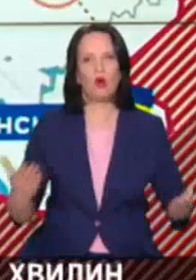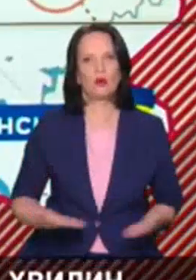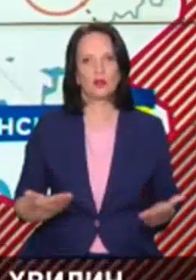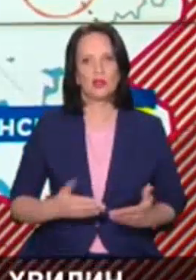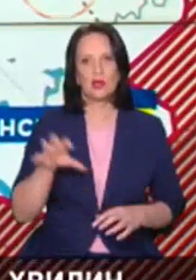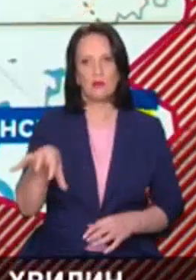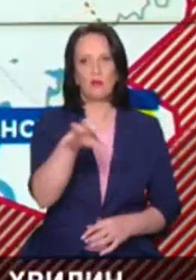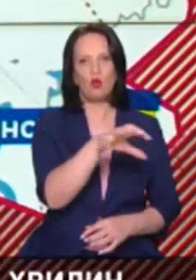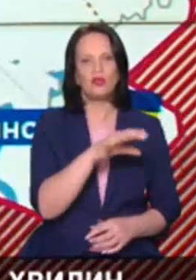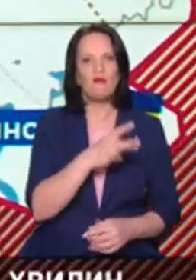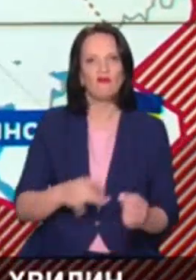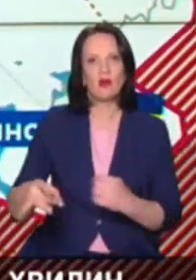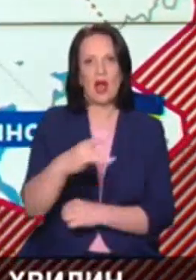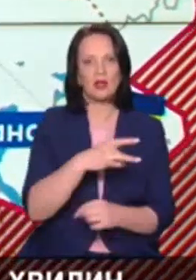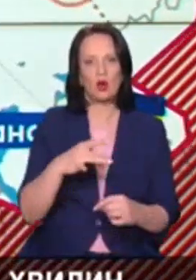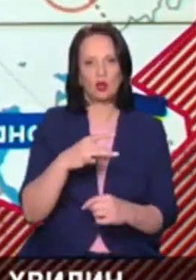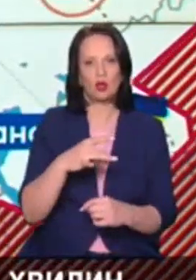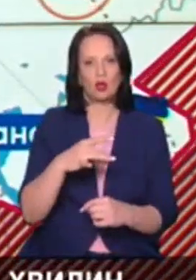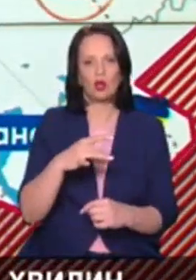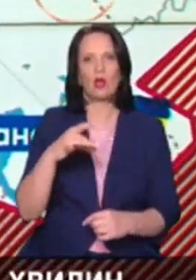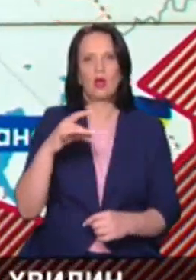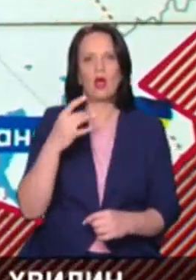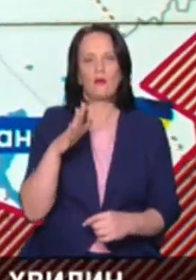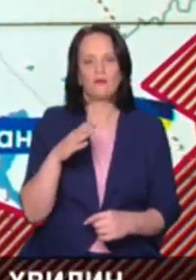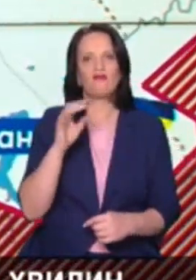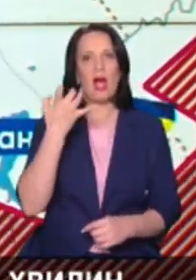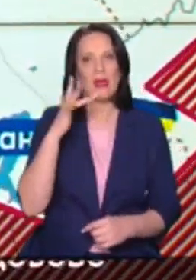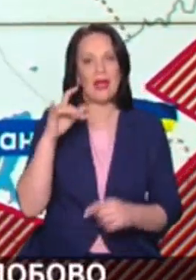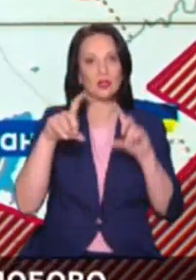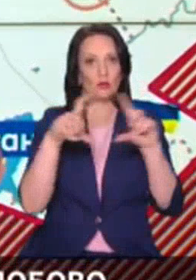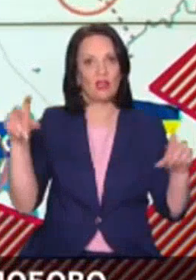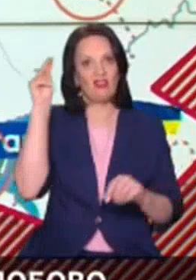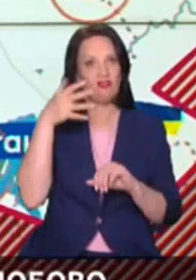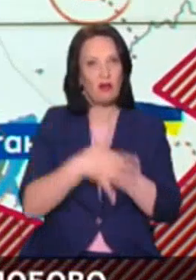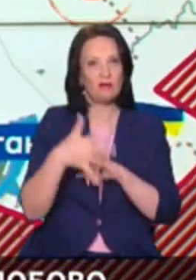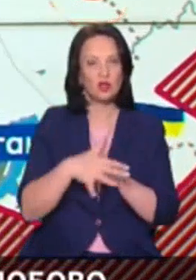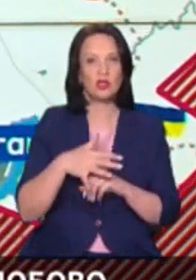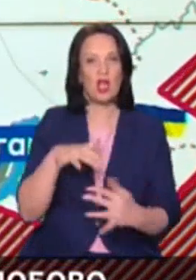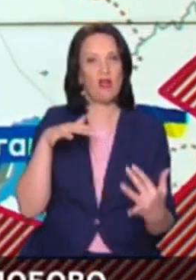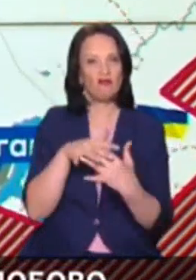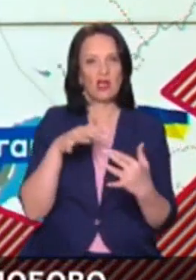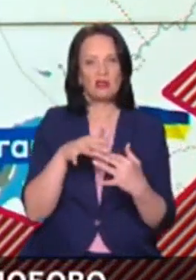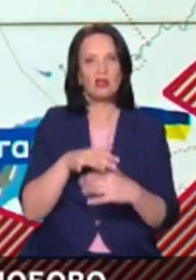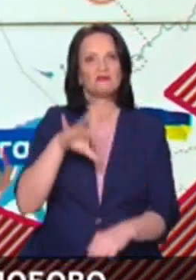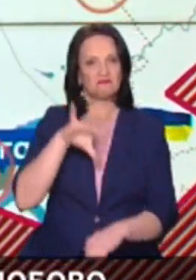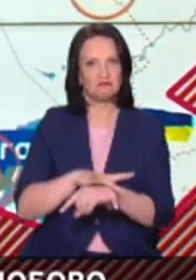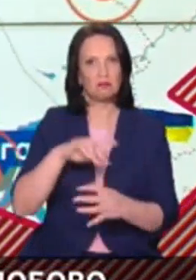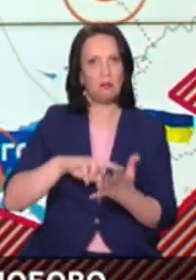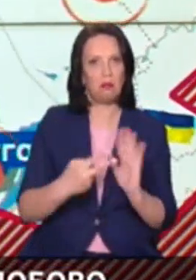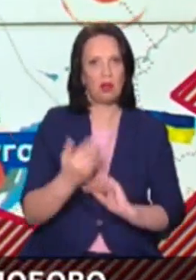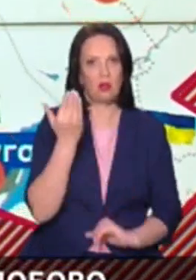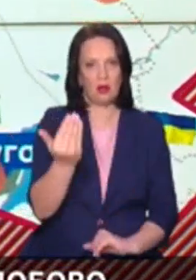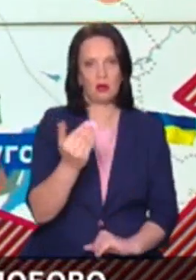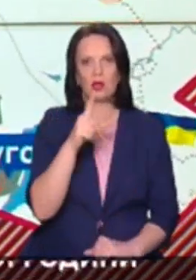районі. В Американському інституті вивчення війни розкрили можливі плани окупантів щодо Бахмута. За їх